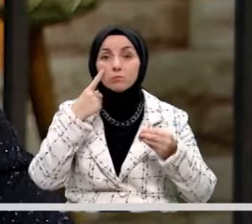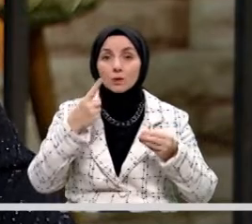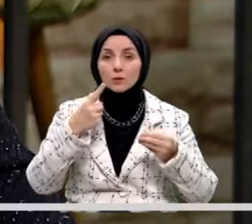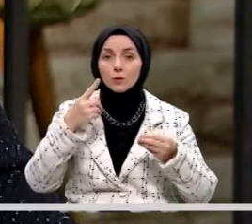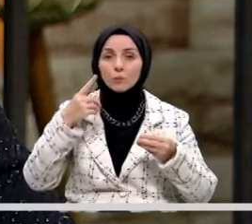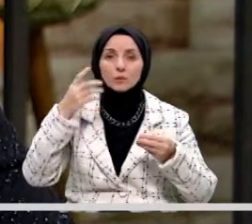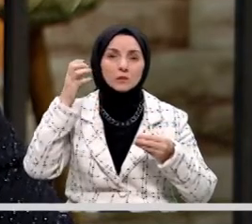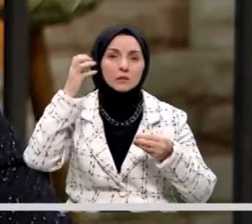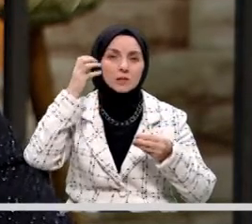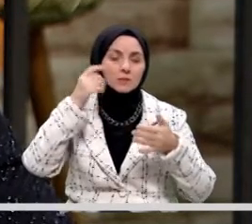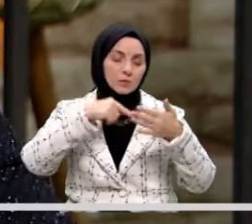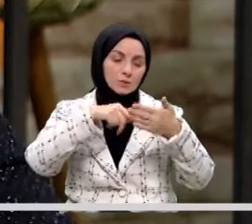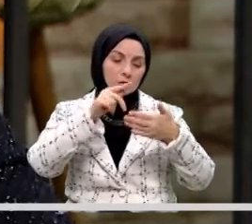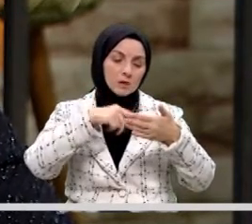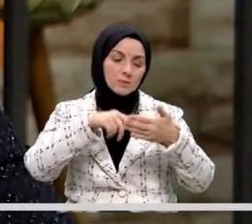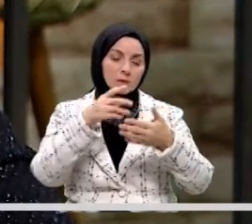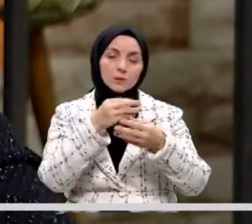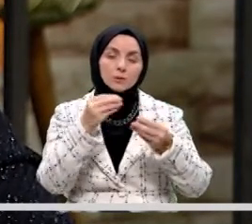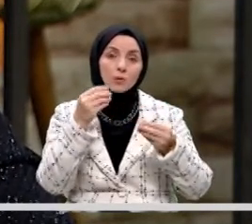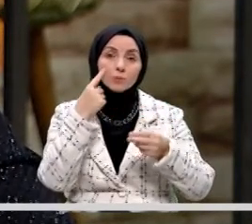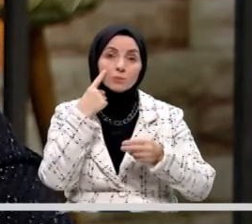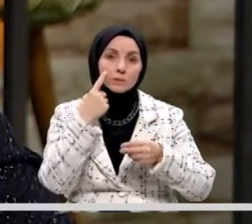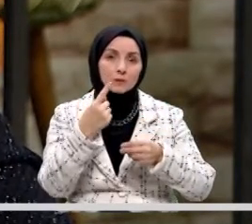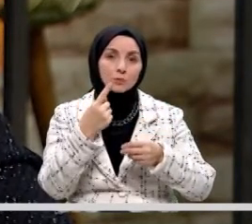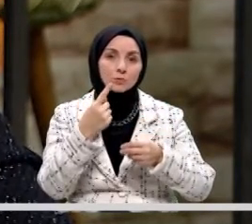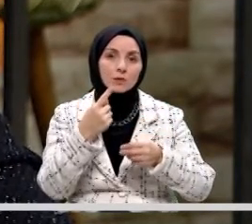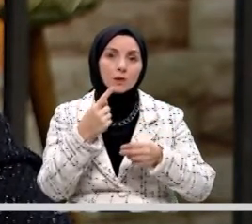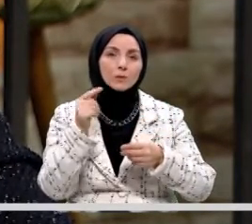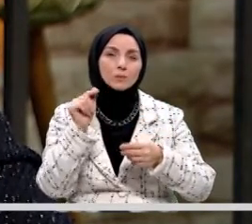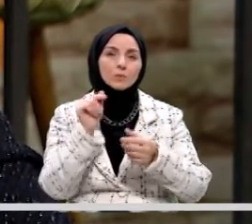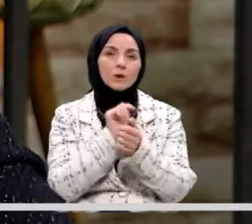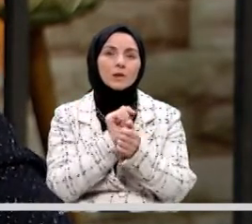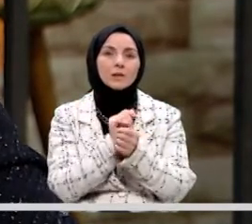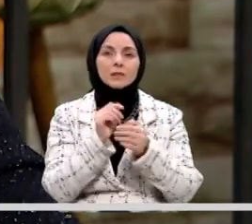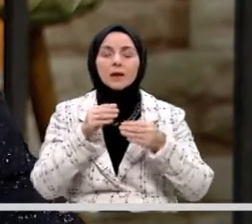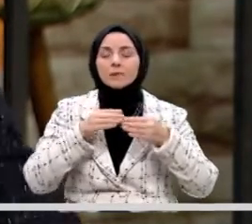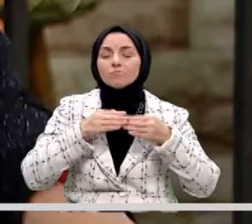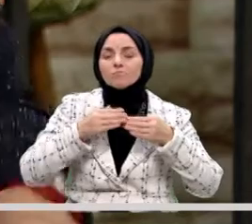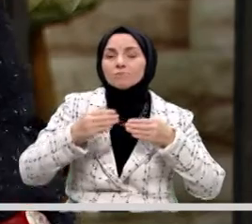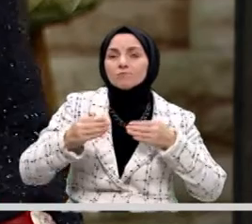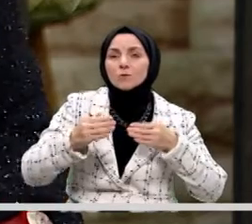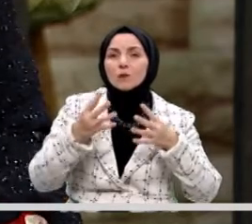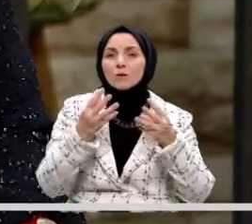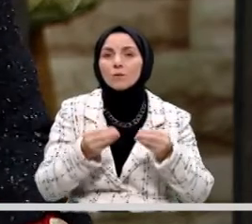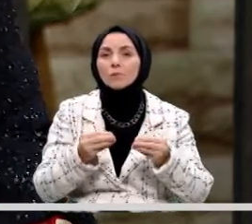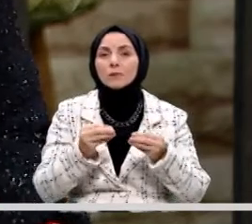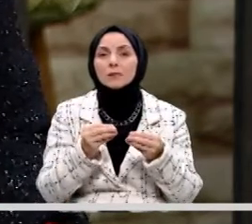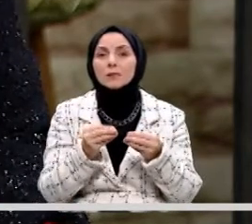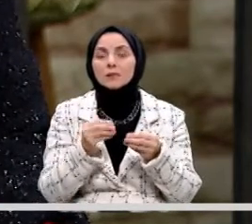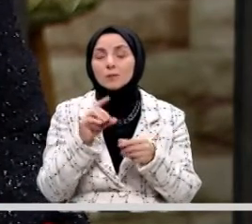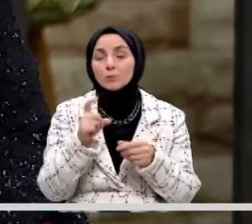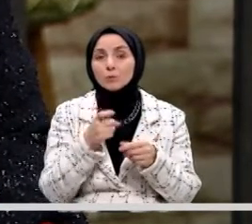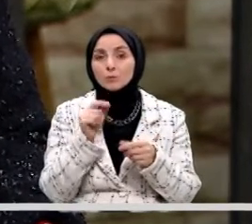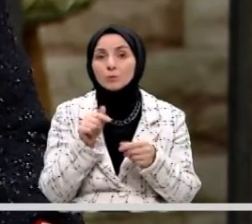telefonu varsa telefonla meşgulse İçine kapanık değil sadece ail uzaklaşma tekniğini bulmuş Bir konu bu Eğer ama onun dışında kendini